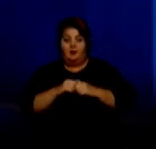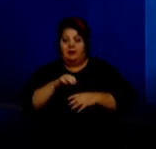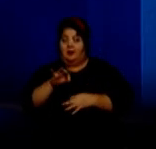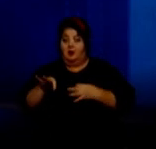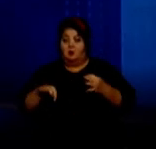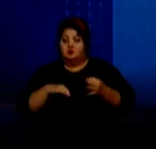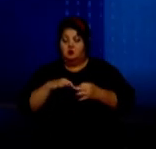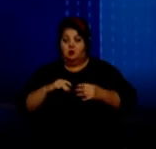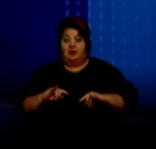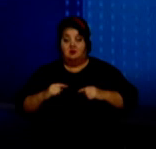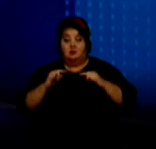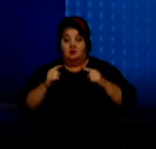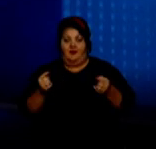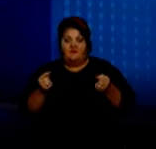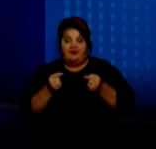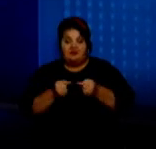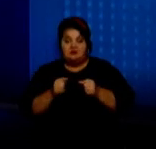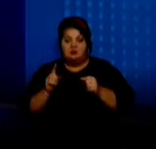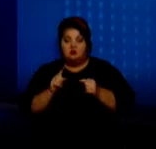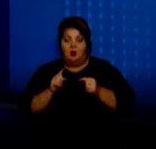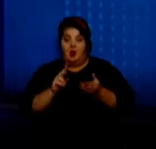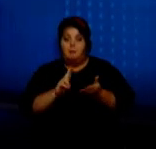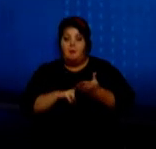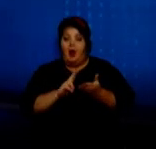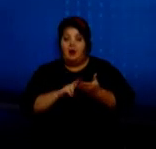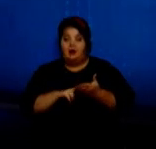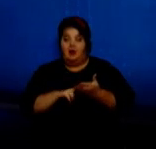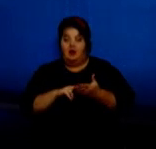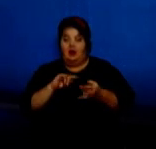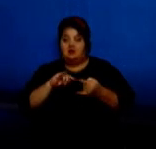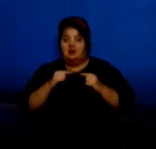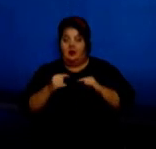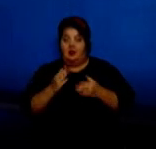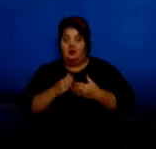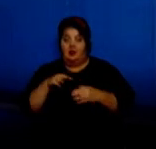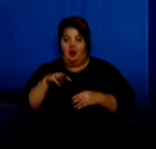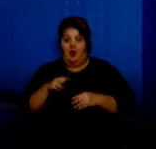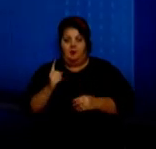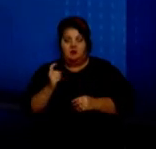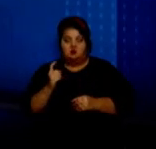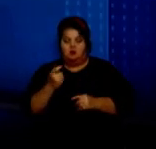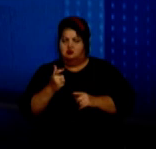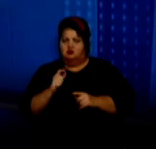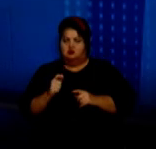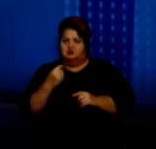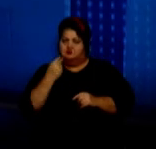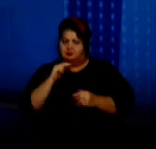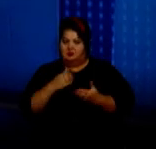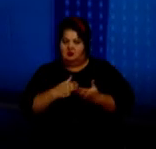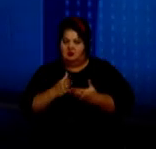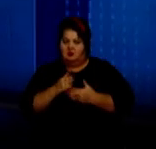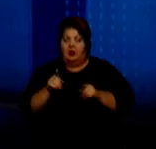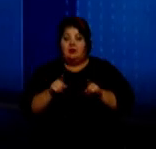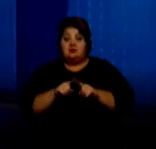зокрема цегляної кладки, визначили, що марка цегли є М100, це достатньо висока марка. Те саме